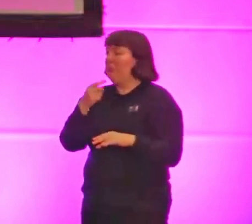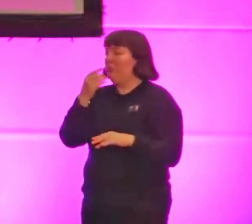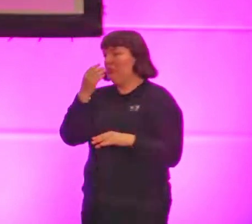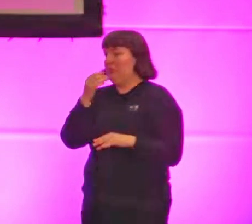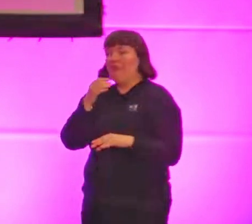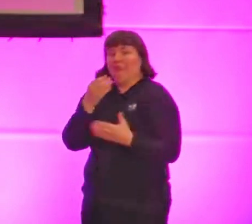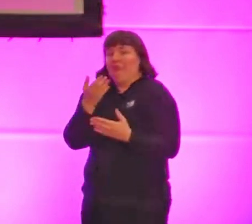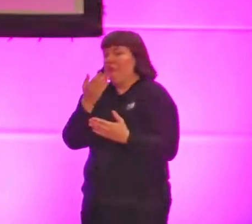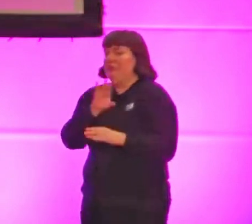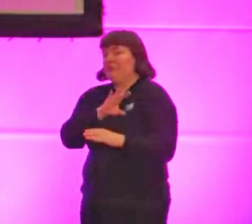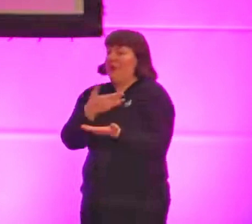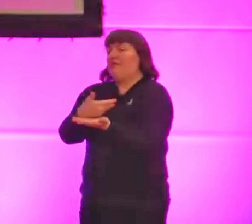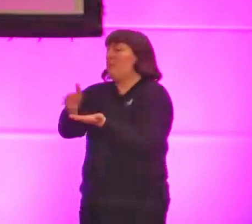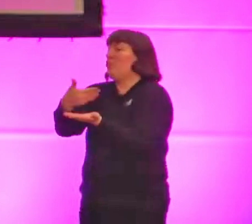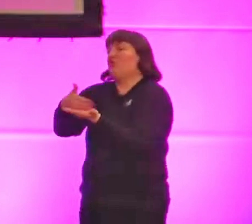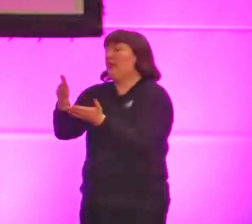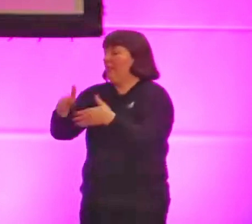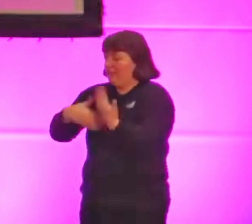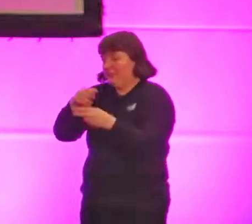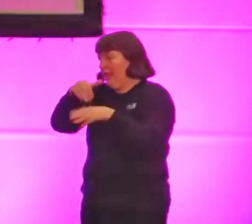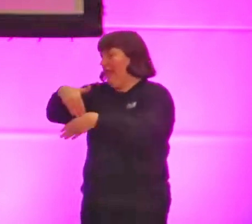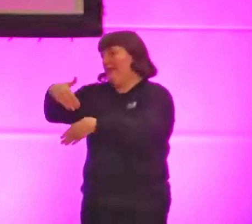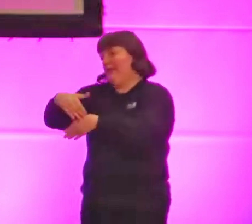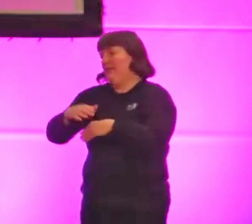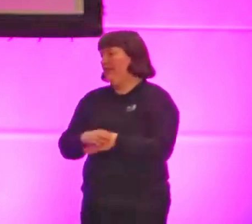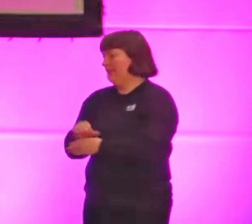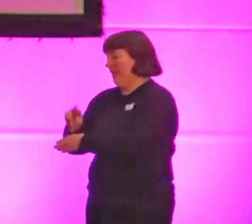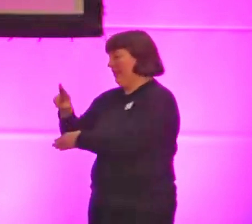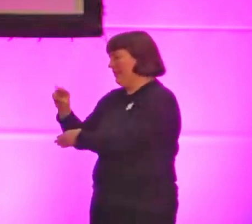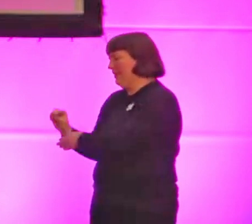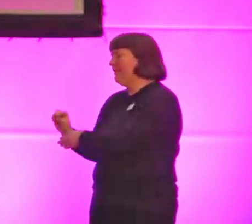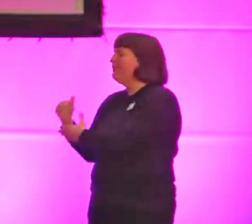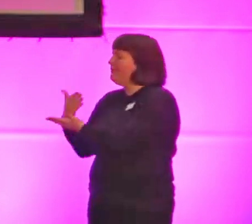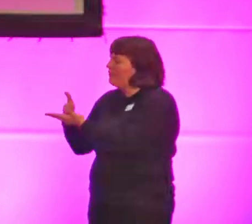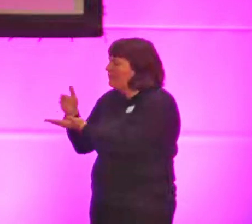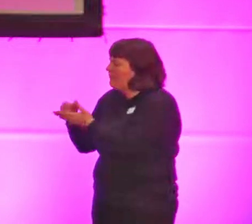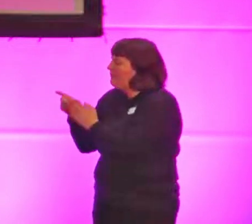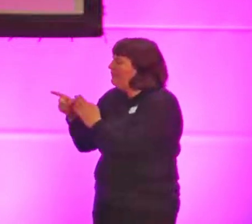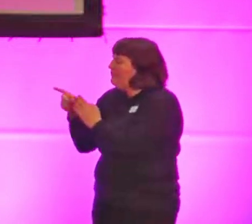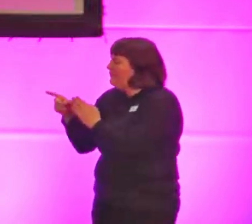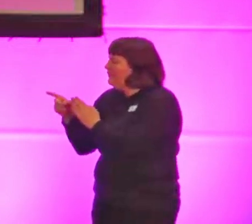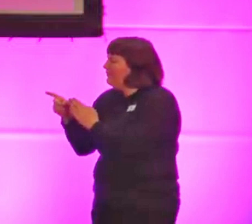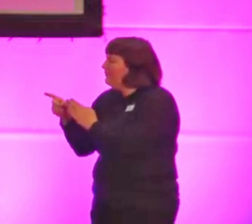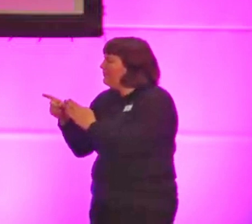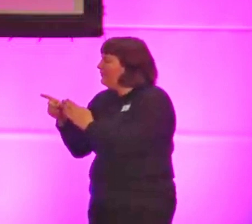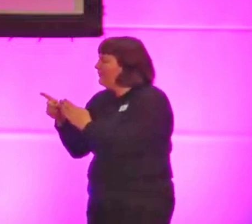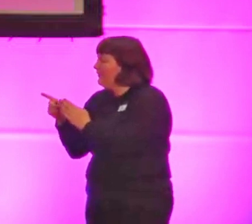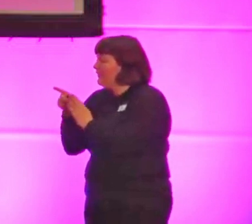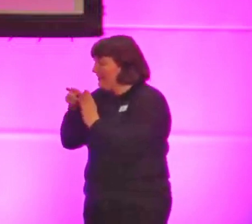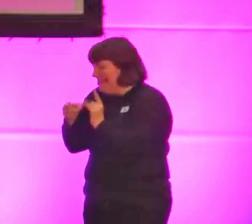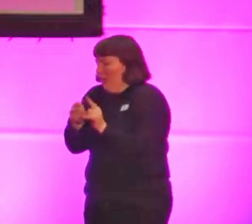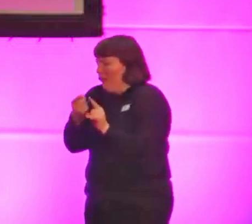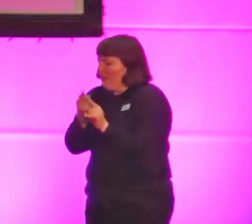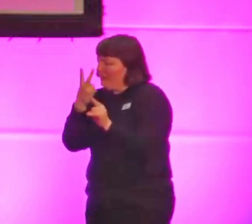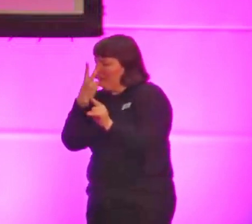Finns inget som hindrar att jag fortsätter handlägga ärendet. Jag tänkte gå vidare. Det här är ju kanske början till ett